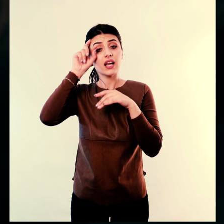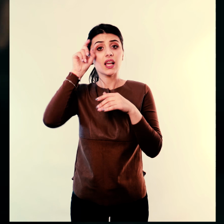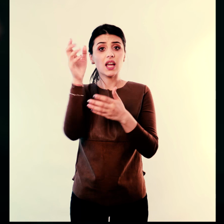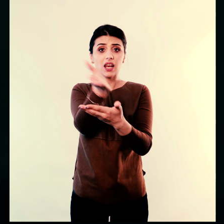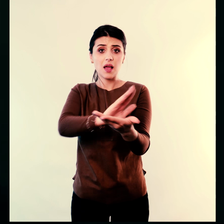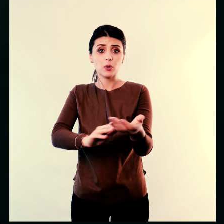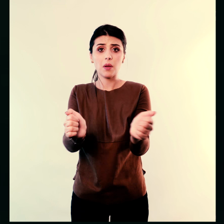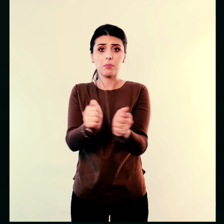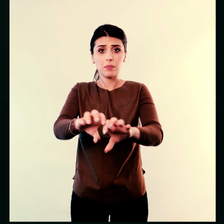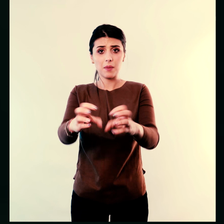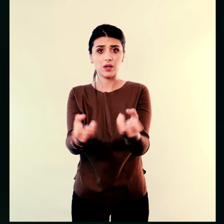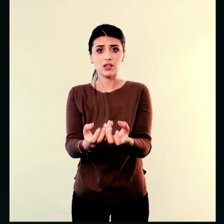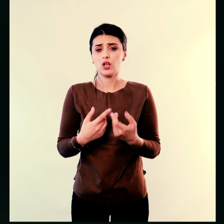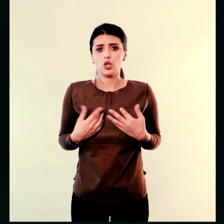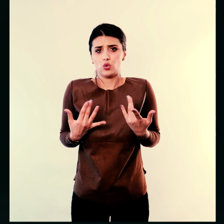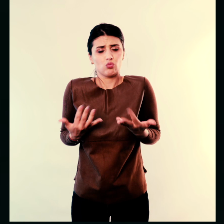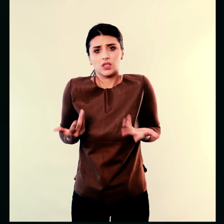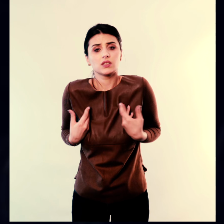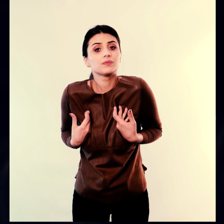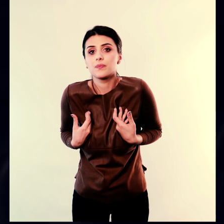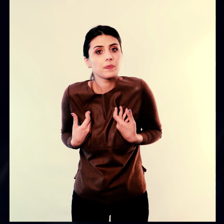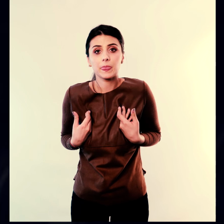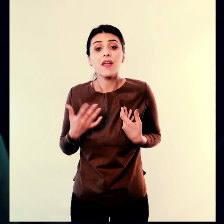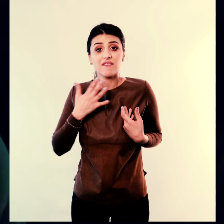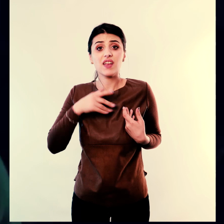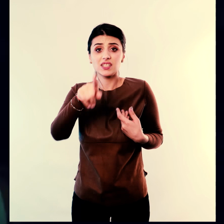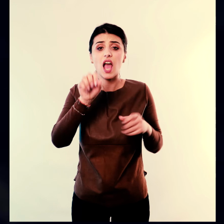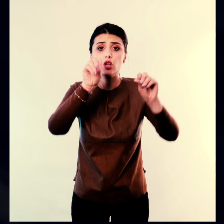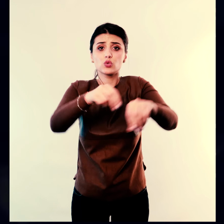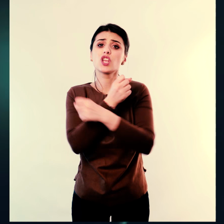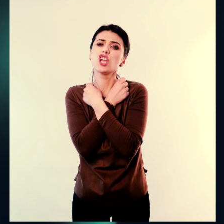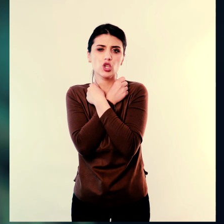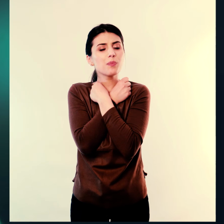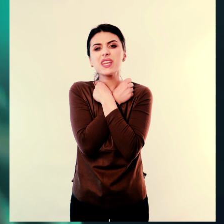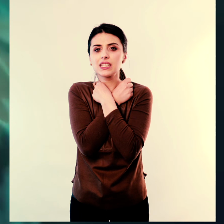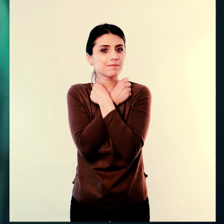crăpături pe asfalt, reșa fi iubit.